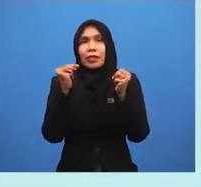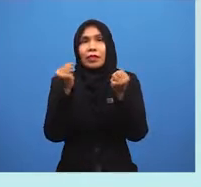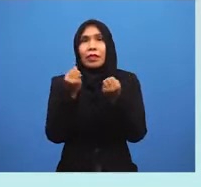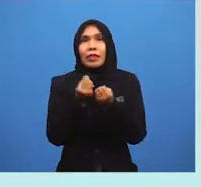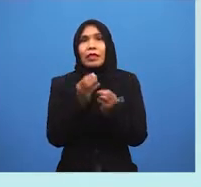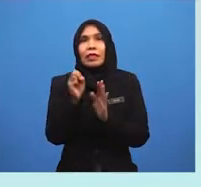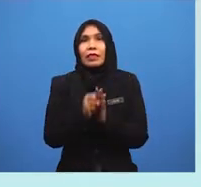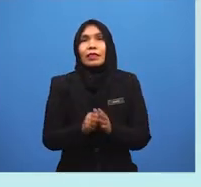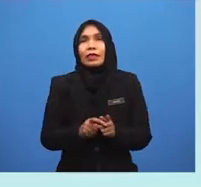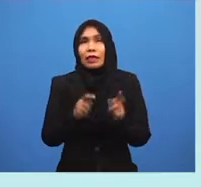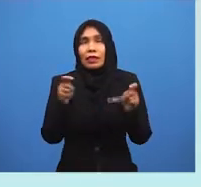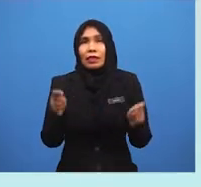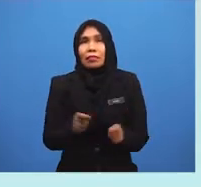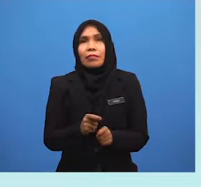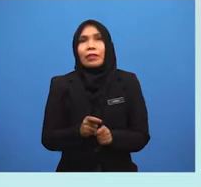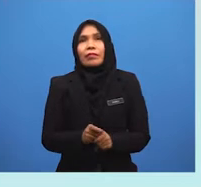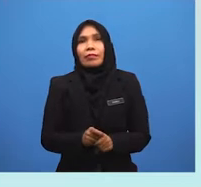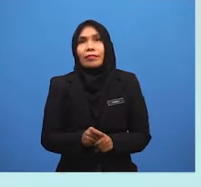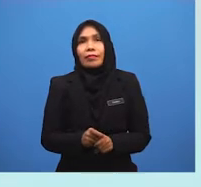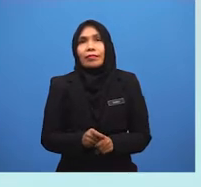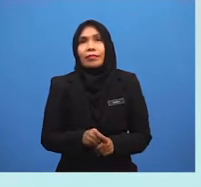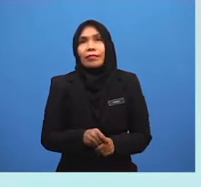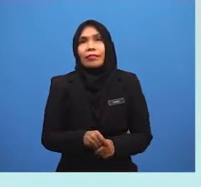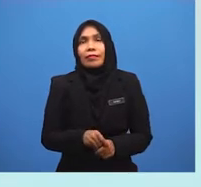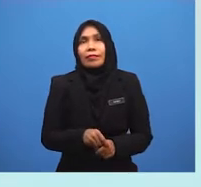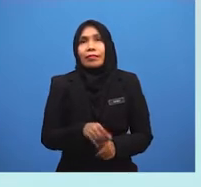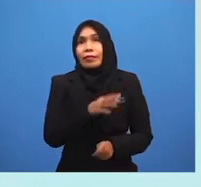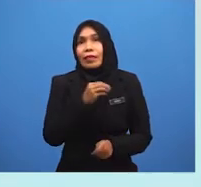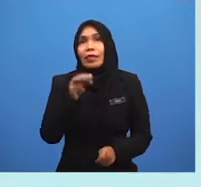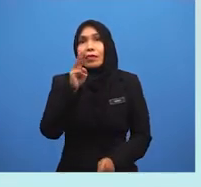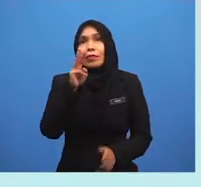mewujudkan kehidupan yang ruang kosong.